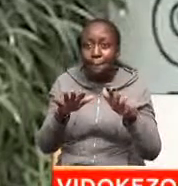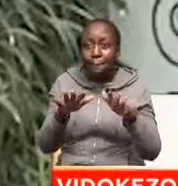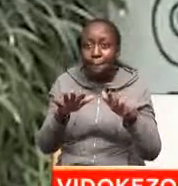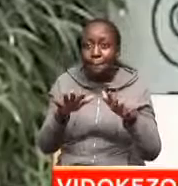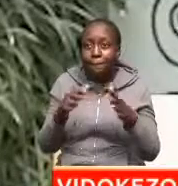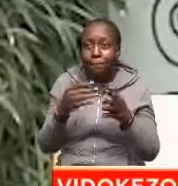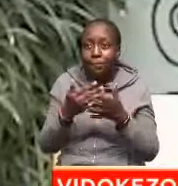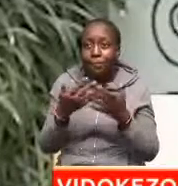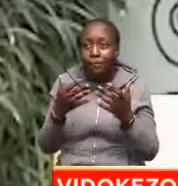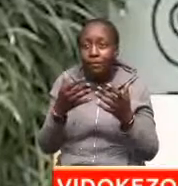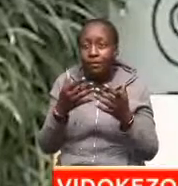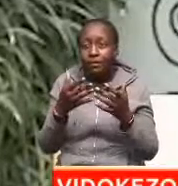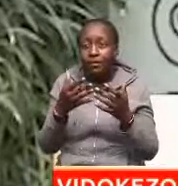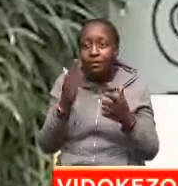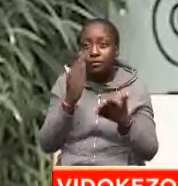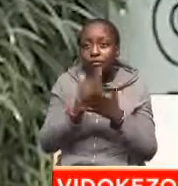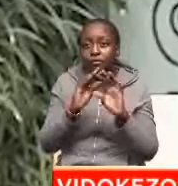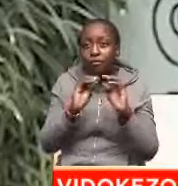sio ukweli.